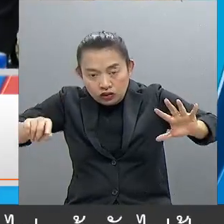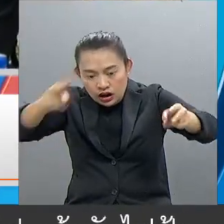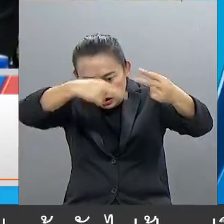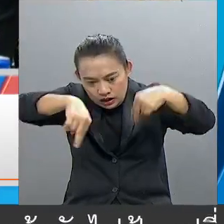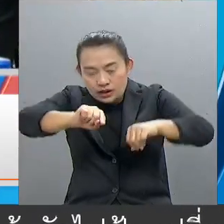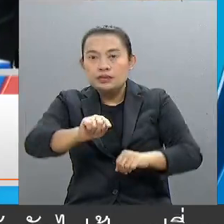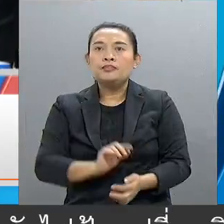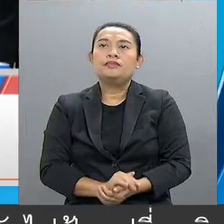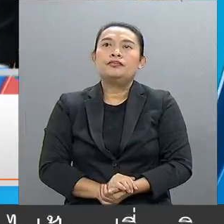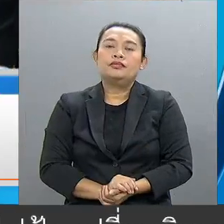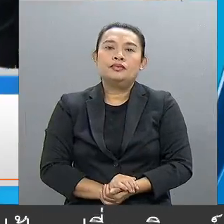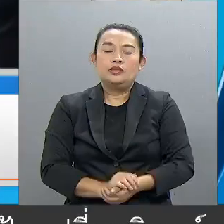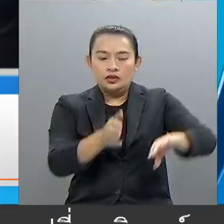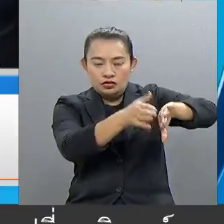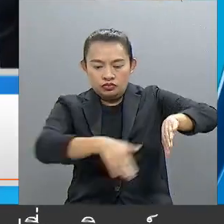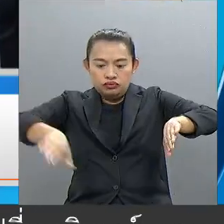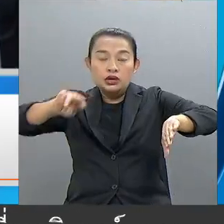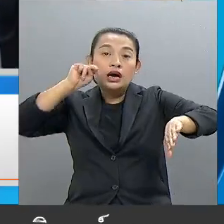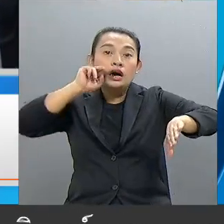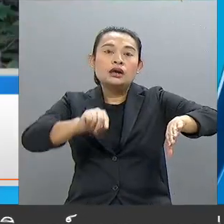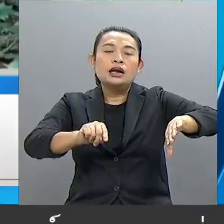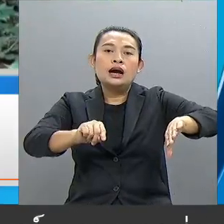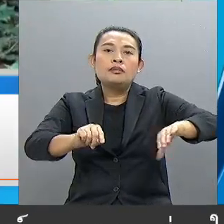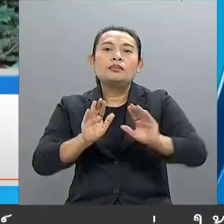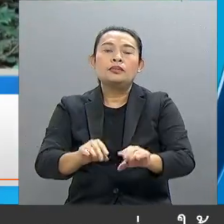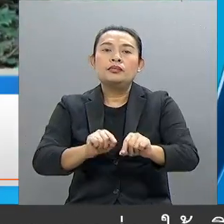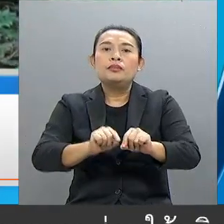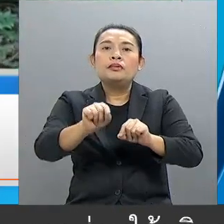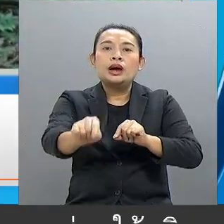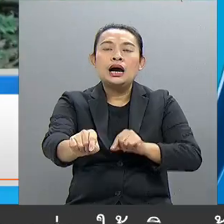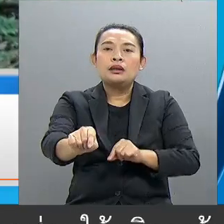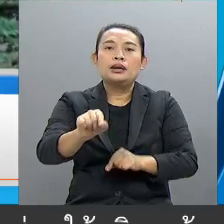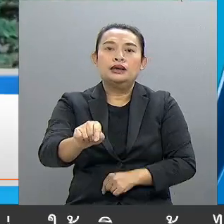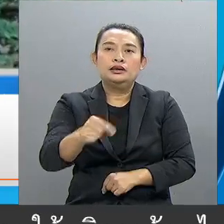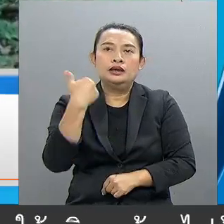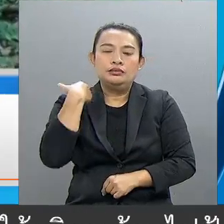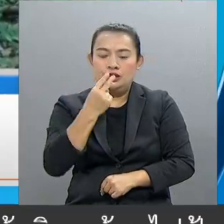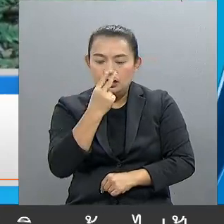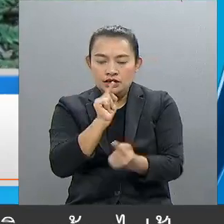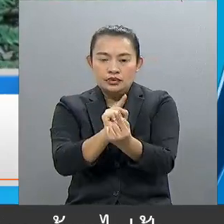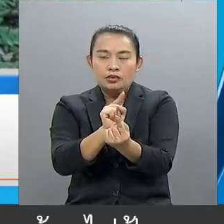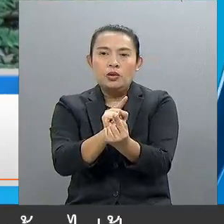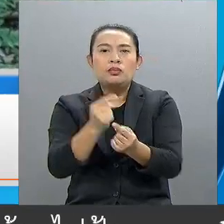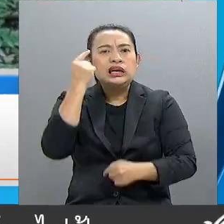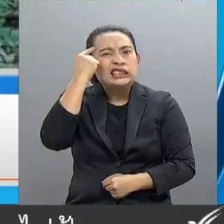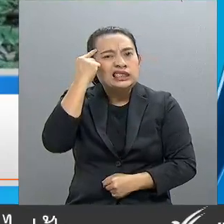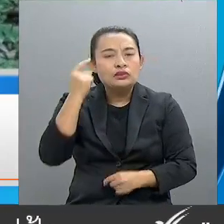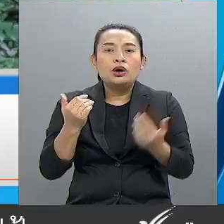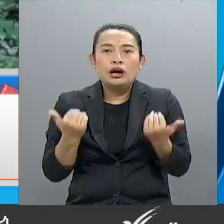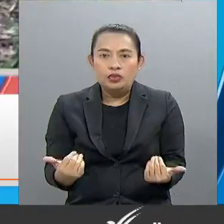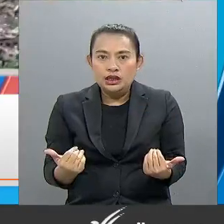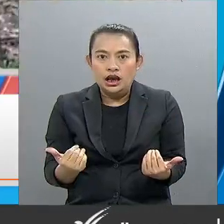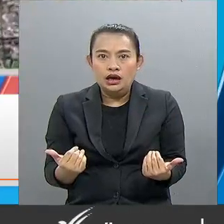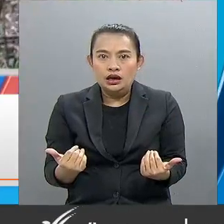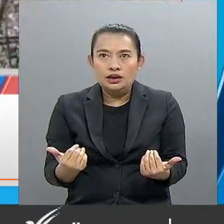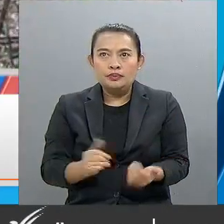ก็บน้ำประมาณ3-4กิโลเมตรนะครับวันนี้ก็คาดว่าจะได้ทุกคนหวังว่าจะได้พบนะ